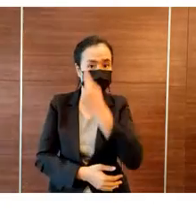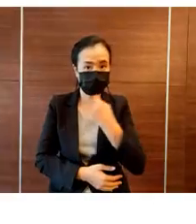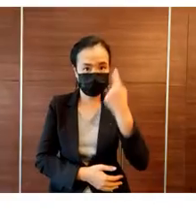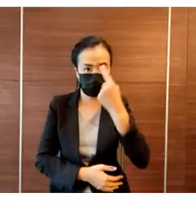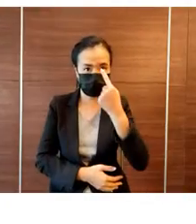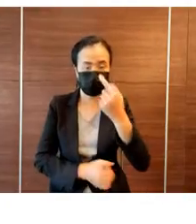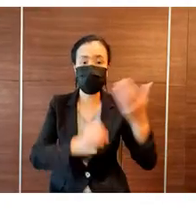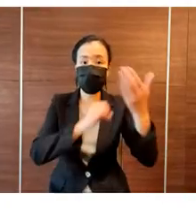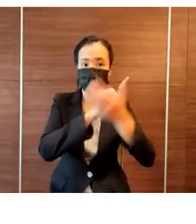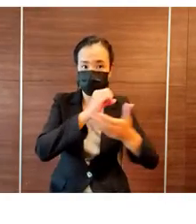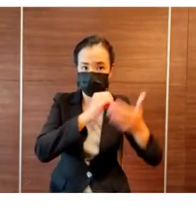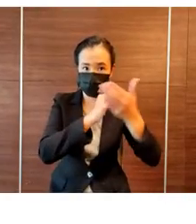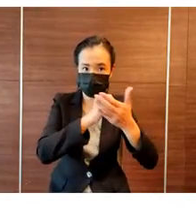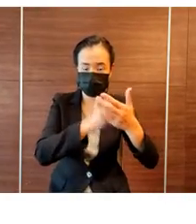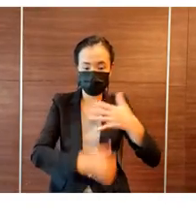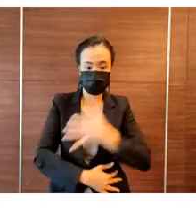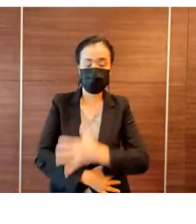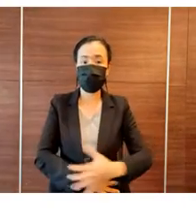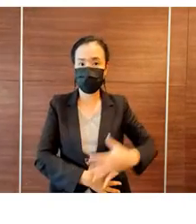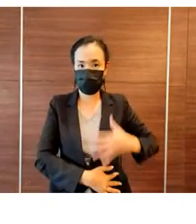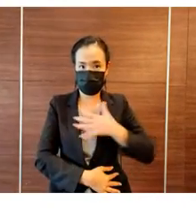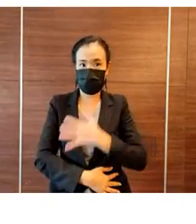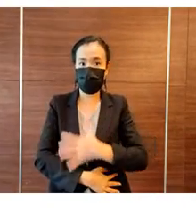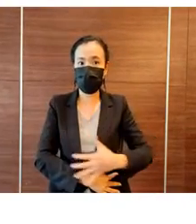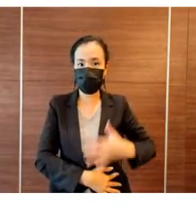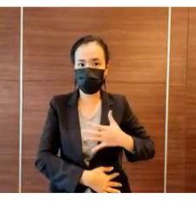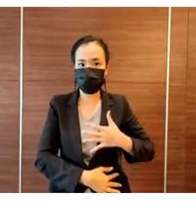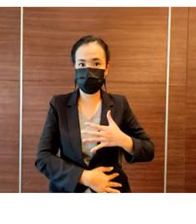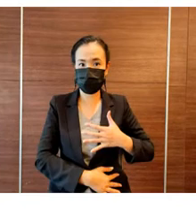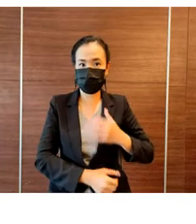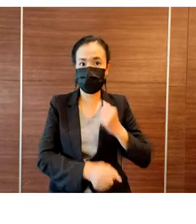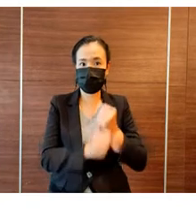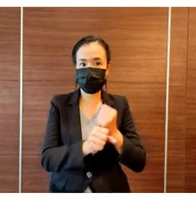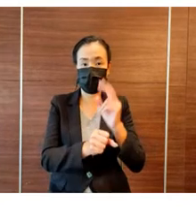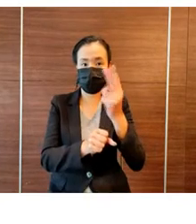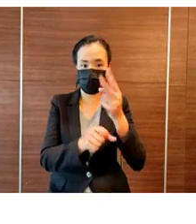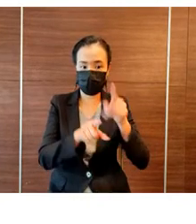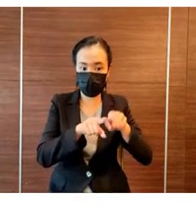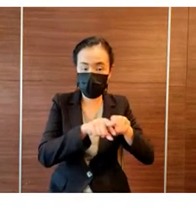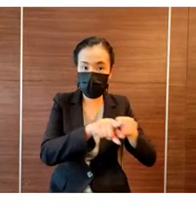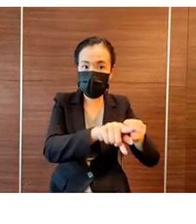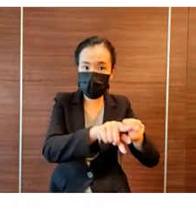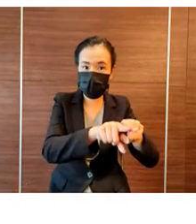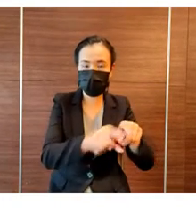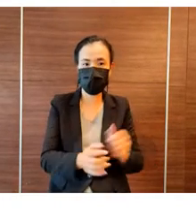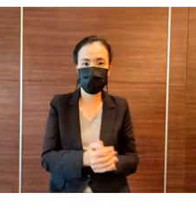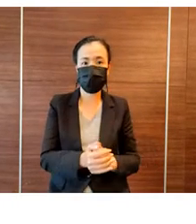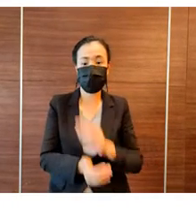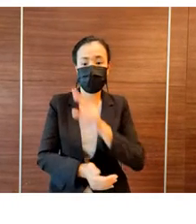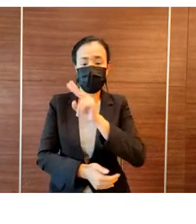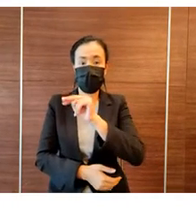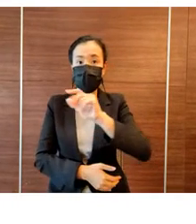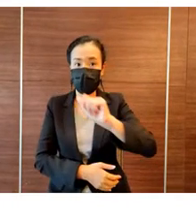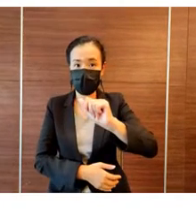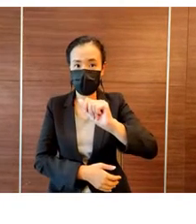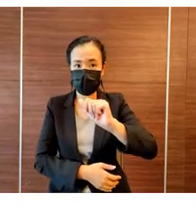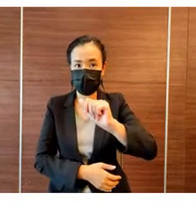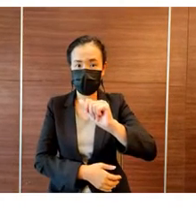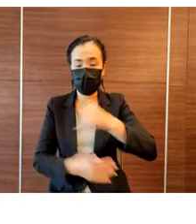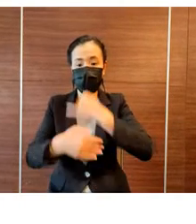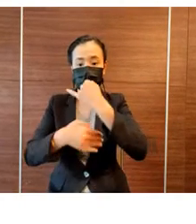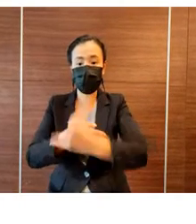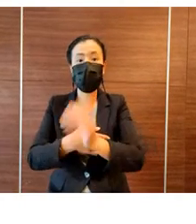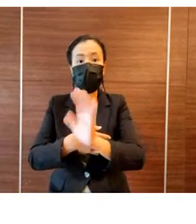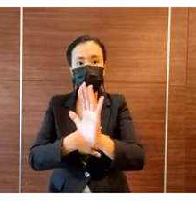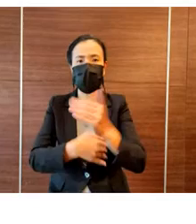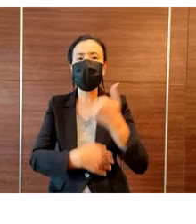าเรื่องการติดยาเสพติดในด้านสุขภาพเนี่ยมันต้องทำควบคู่กันไปนะครับเพราะว่าไม่ใช่ว่ามาที่ NA แล้วจะจบ